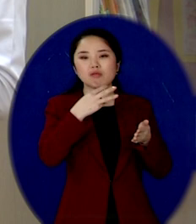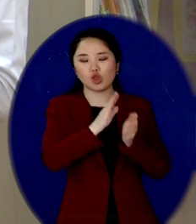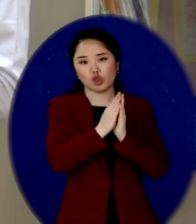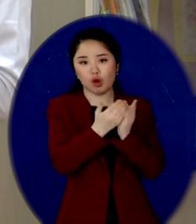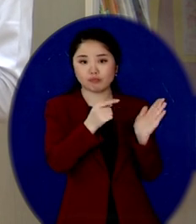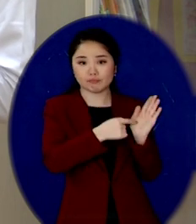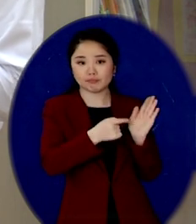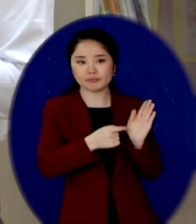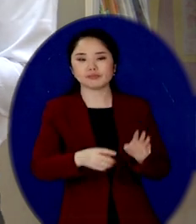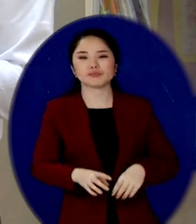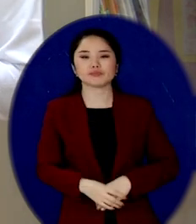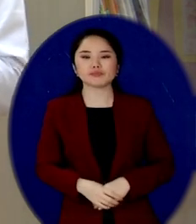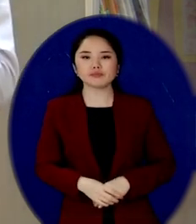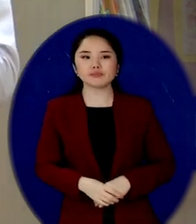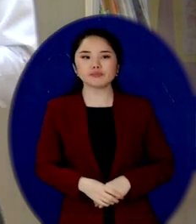байгаа.